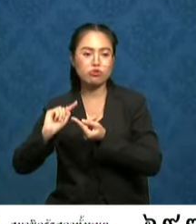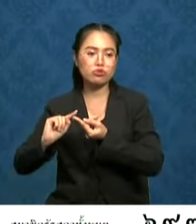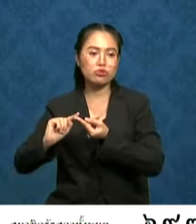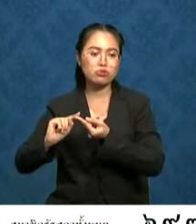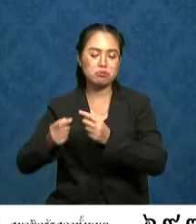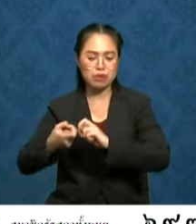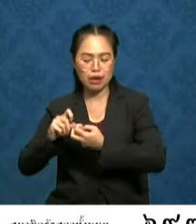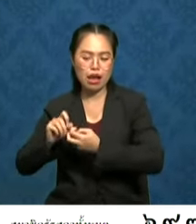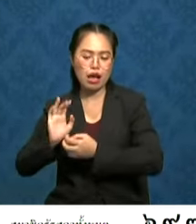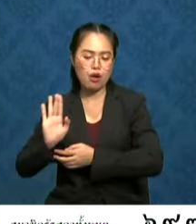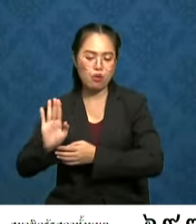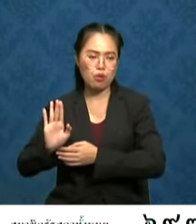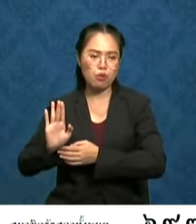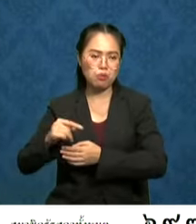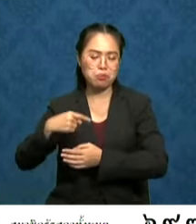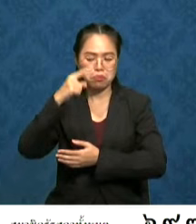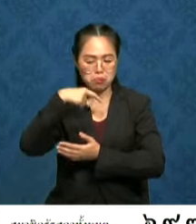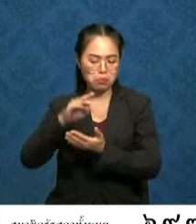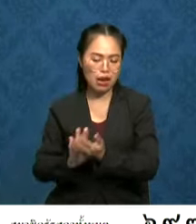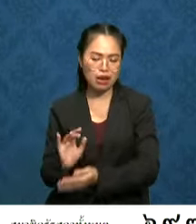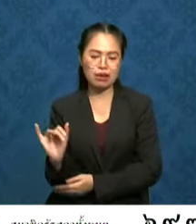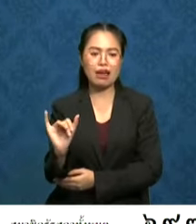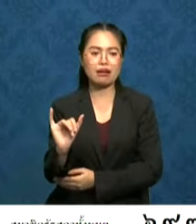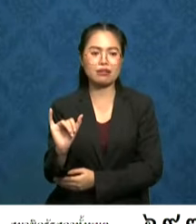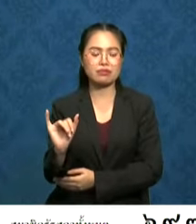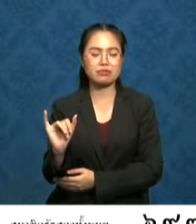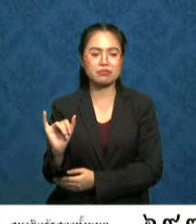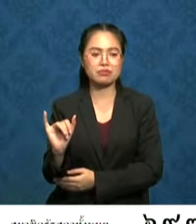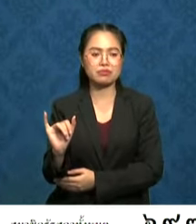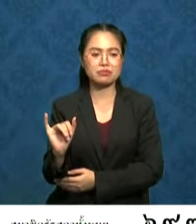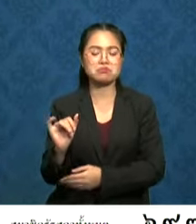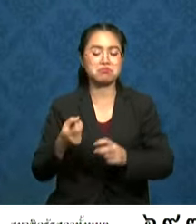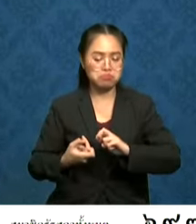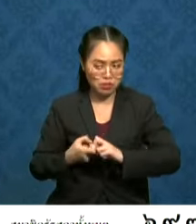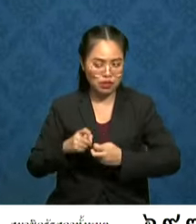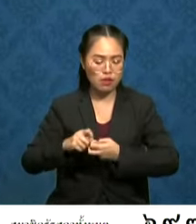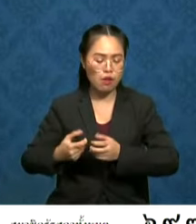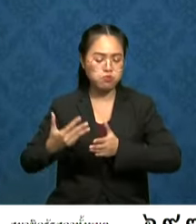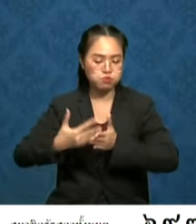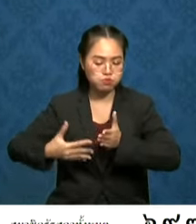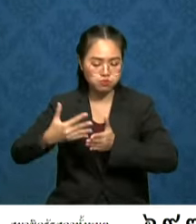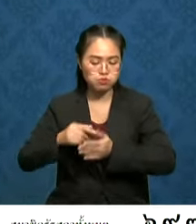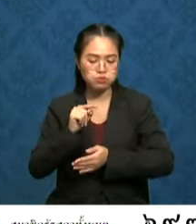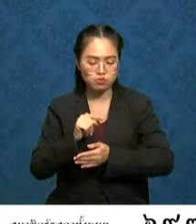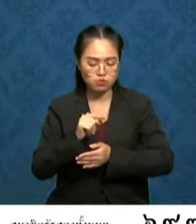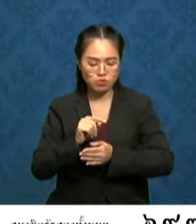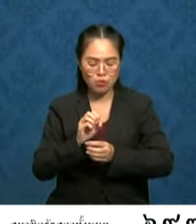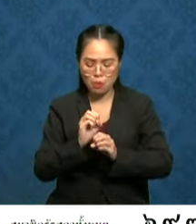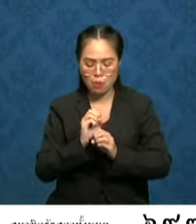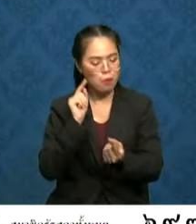ในห้องนี้ท่านประธานคะปัญหาเหล่านี้ชัดเจนจนจะทิ่ม